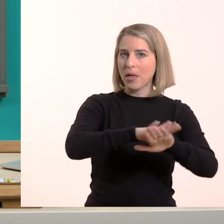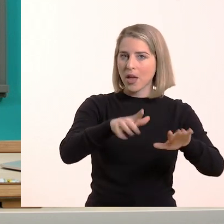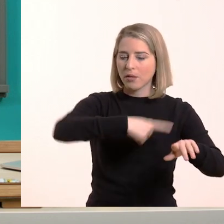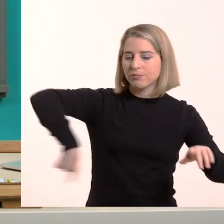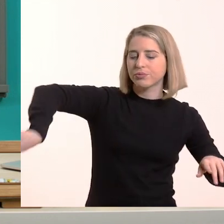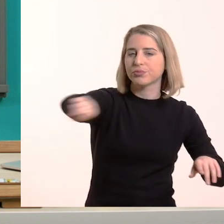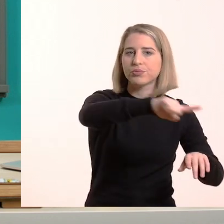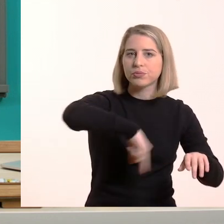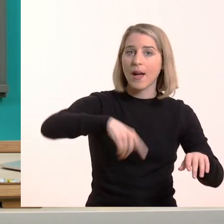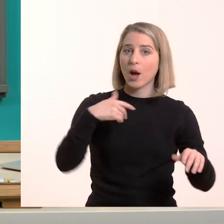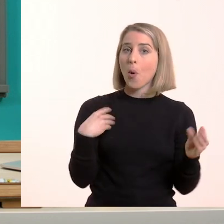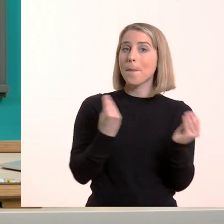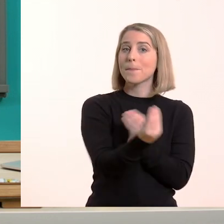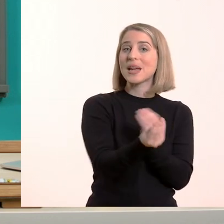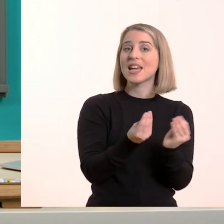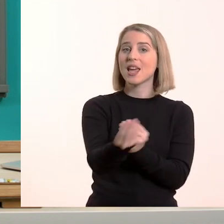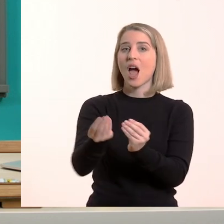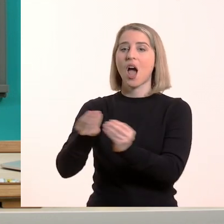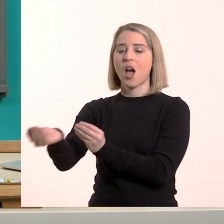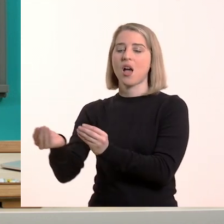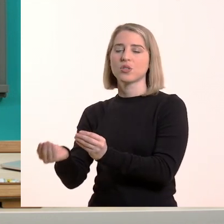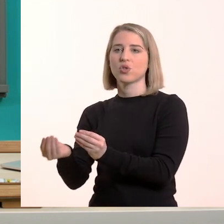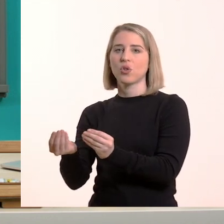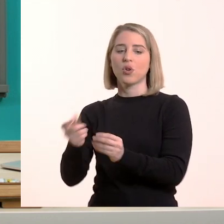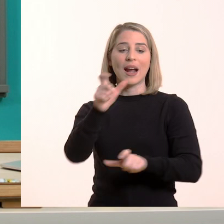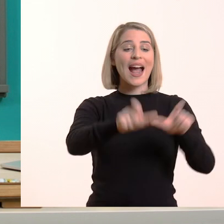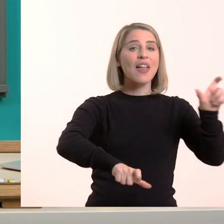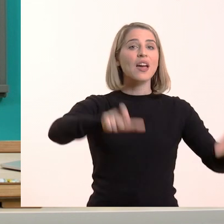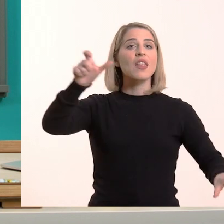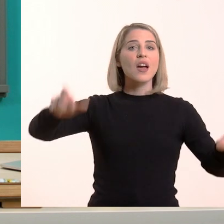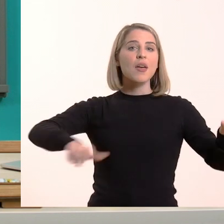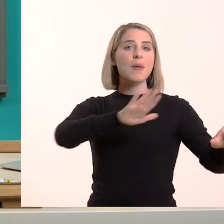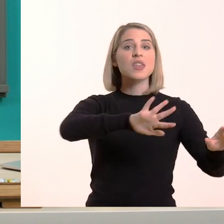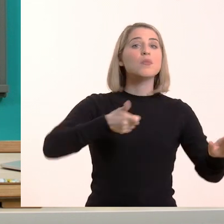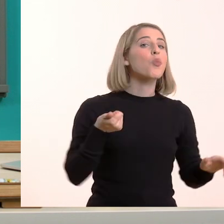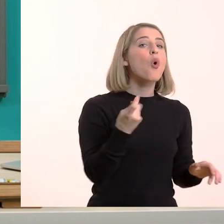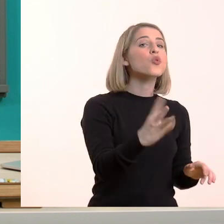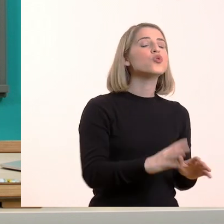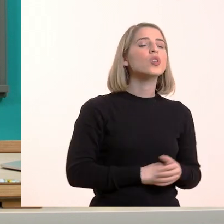Τις μοιράζω τις σοκολάτες. Πόσες λοιπόν παίρνει ο καθένας?